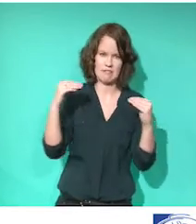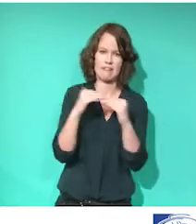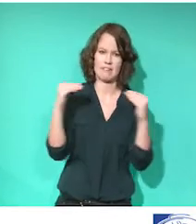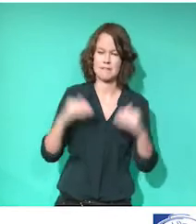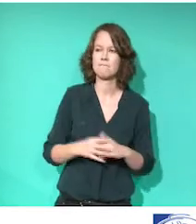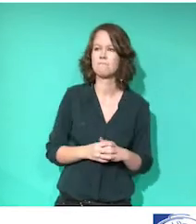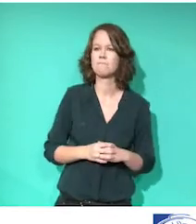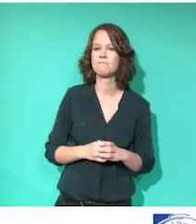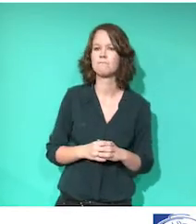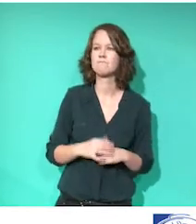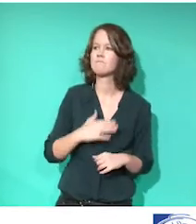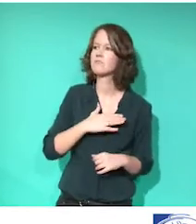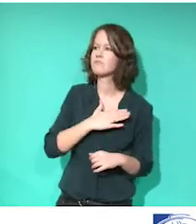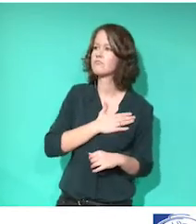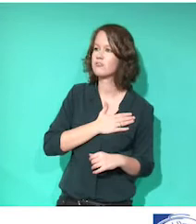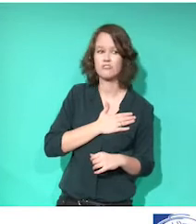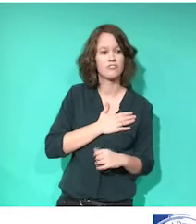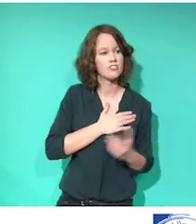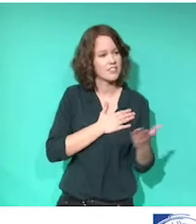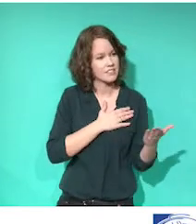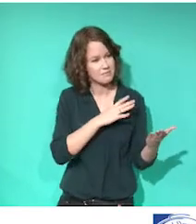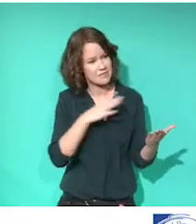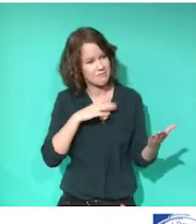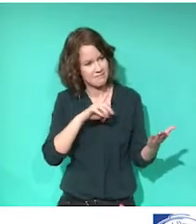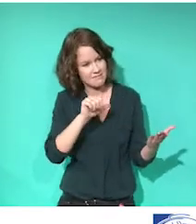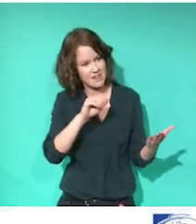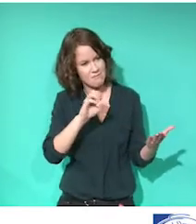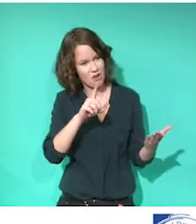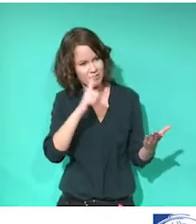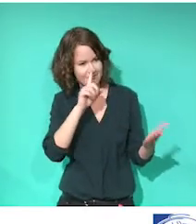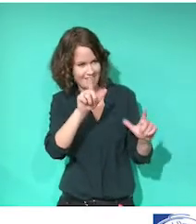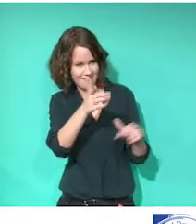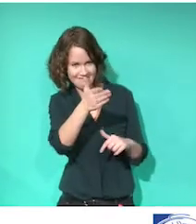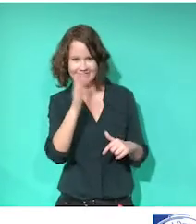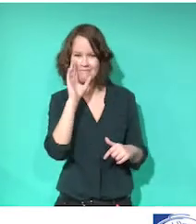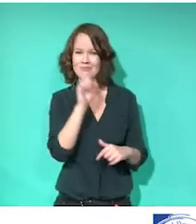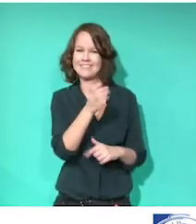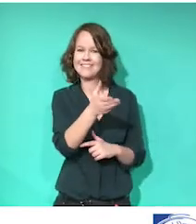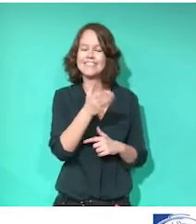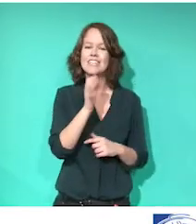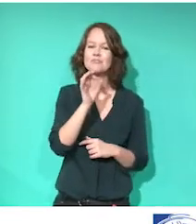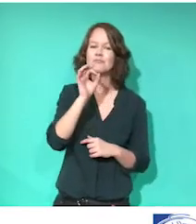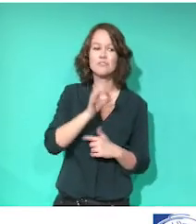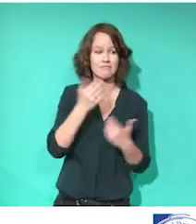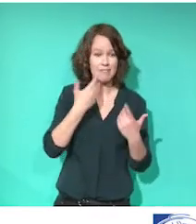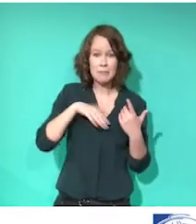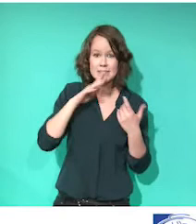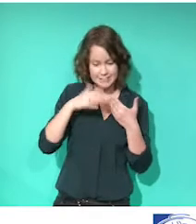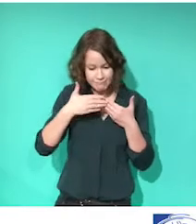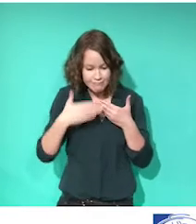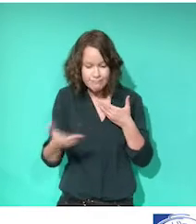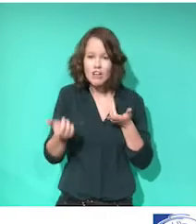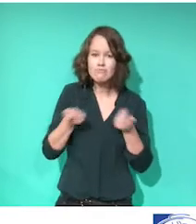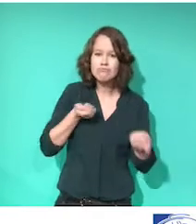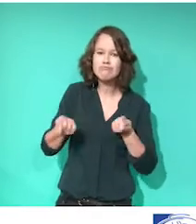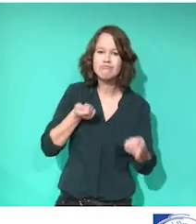Crézy, chère Françoise Laborde, qui est là, qui va toute cet après-midi animer